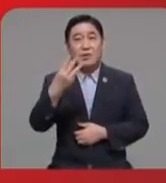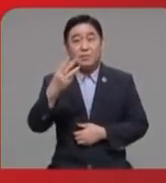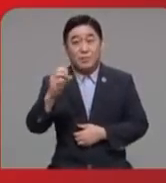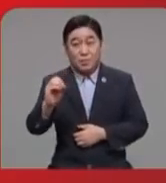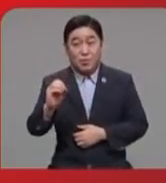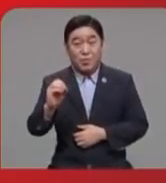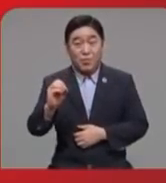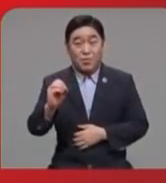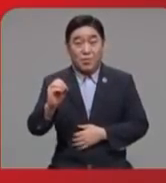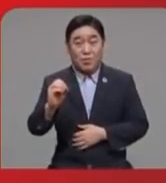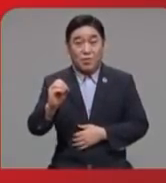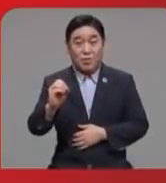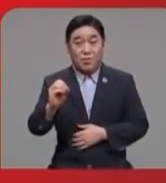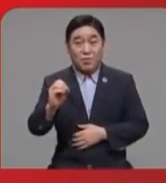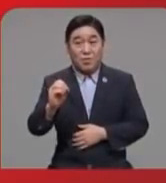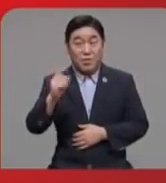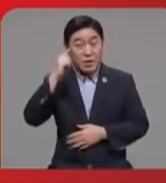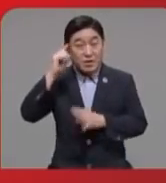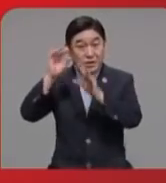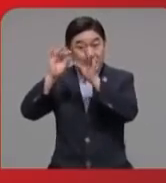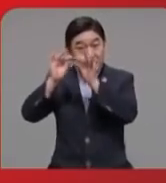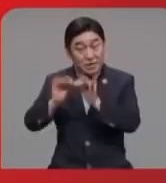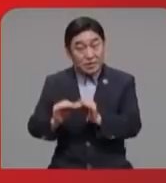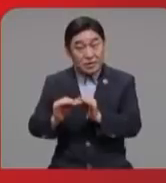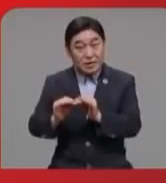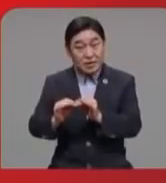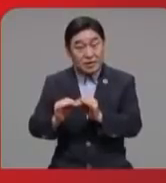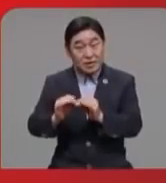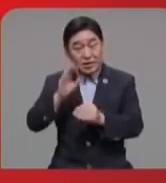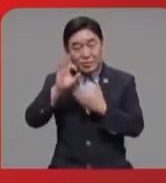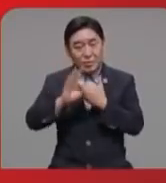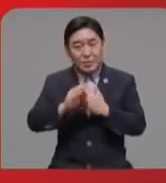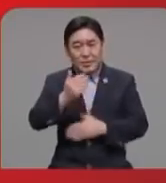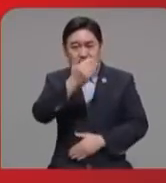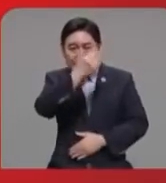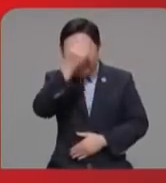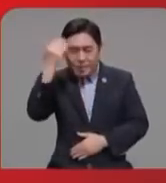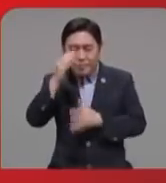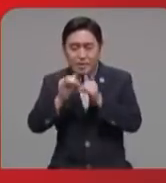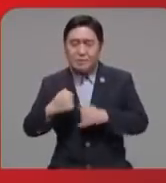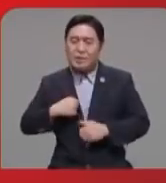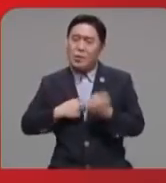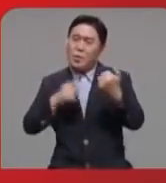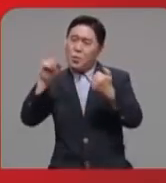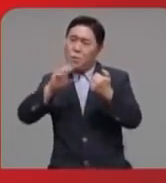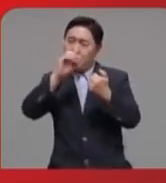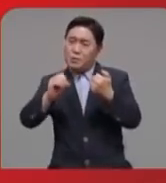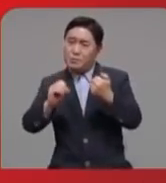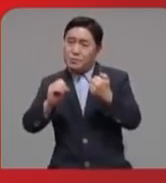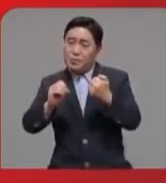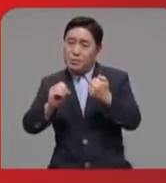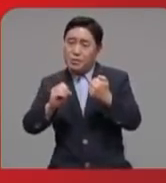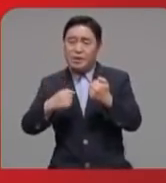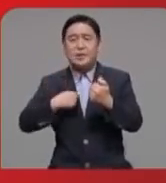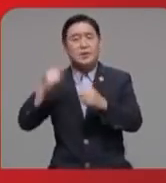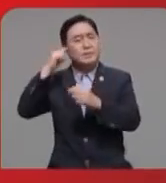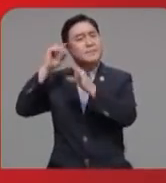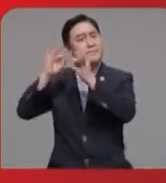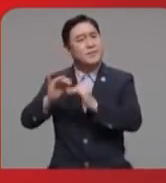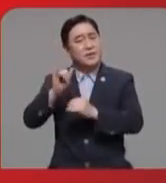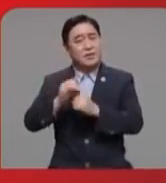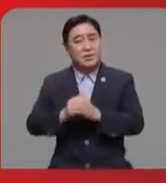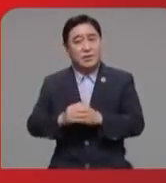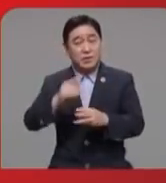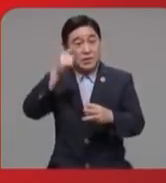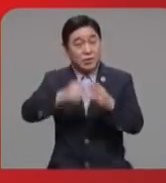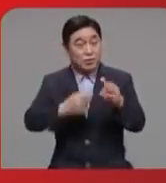2030의 지지가 어떤 조사에서 보면 젊은 층지가 저한테 50%까지 오있는 예가 있습니다. 또